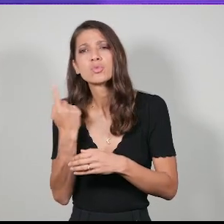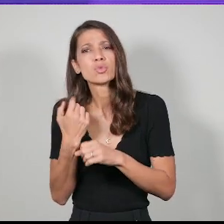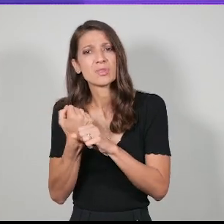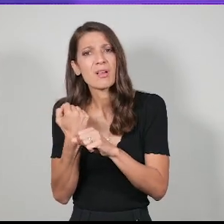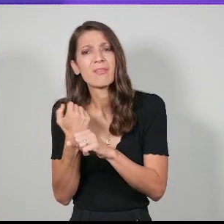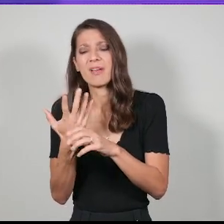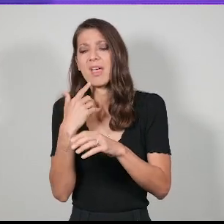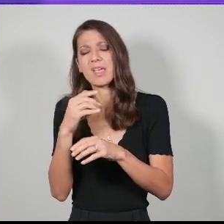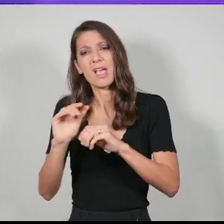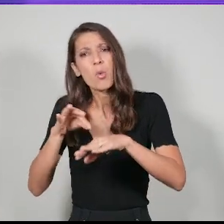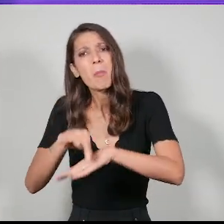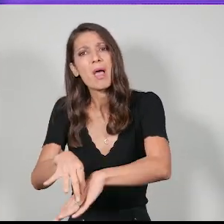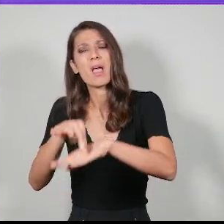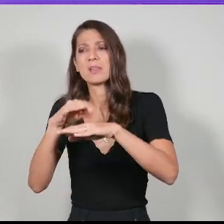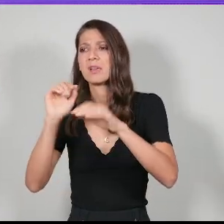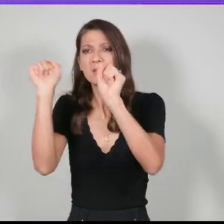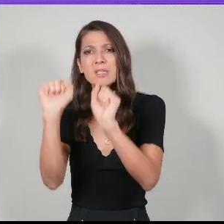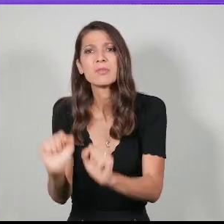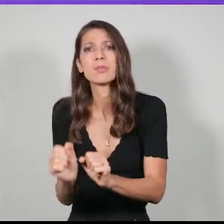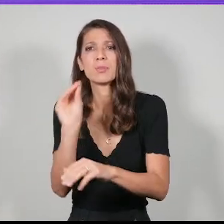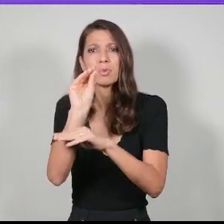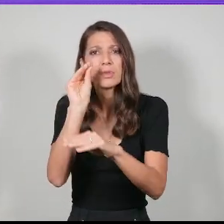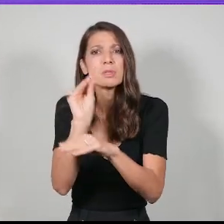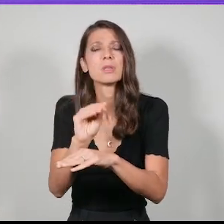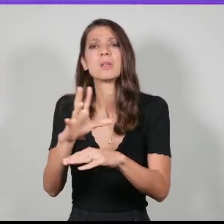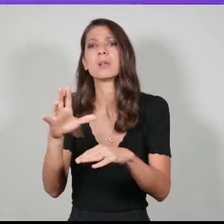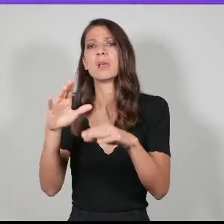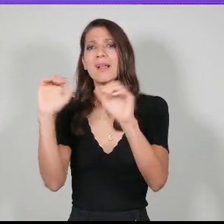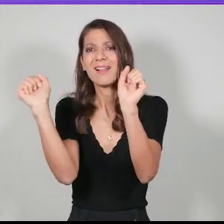des accompagnements pour les toilettes, pour le nourrissement, pour